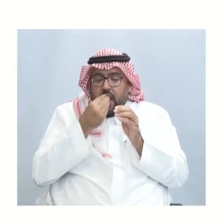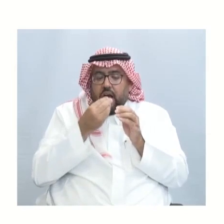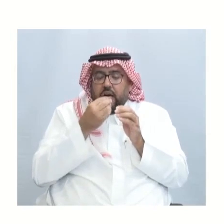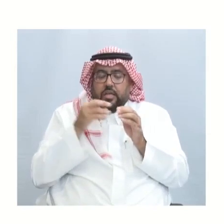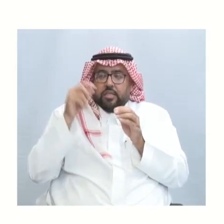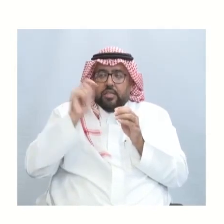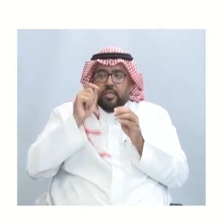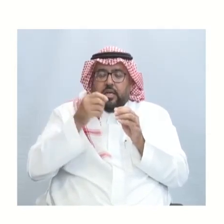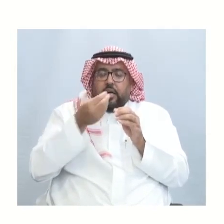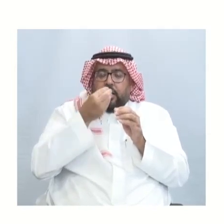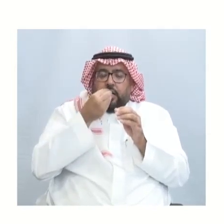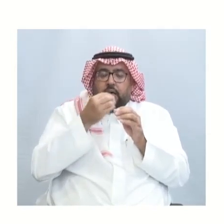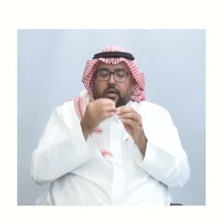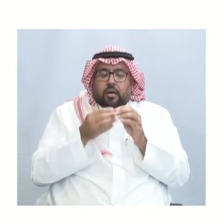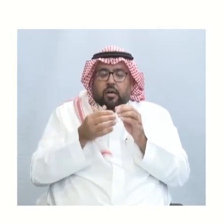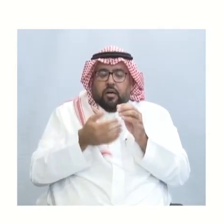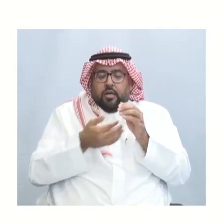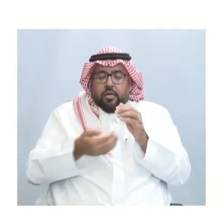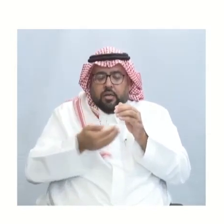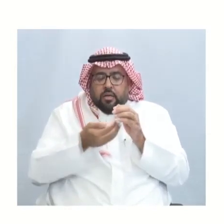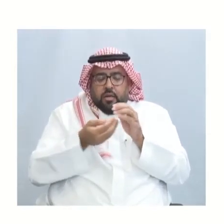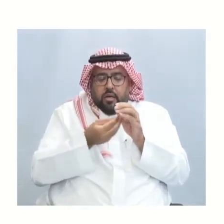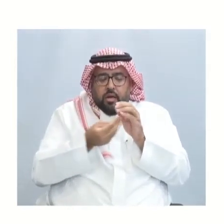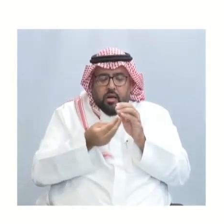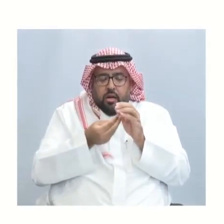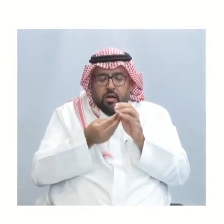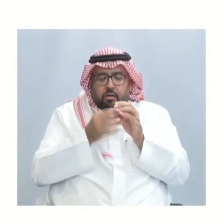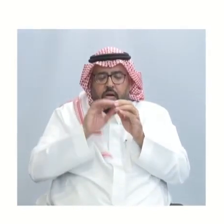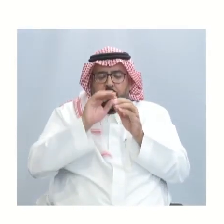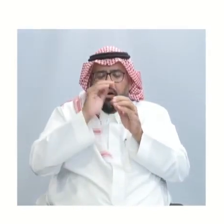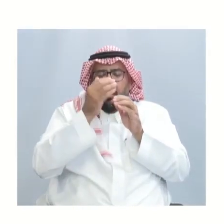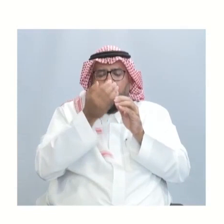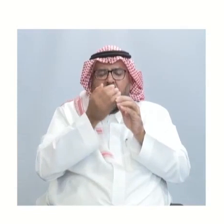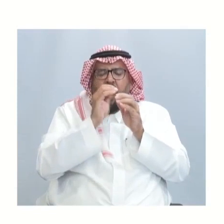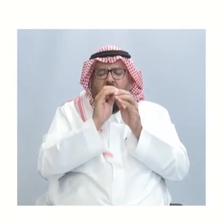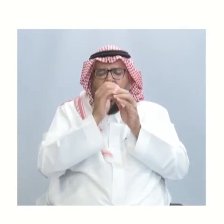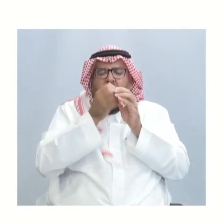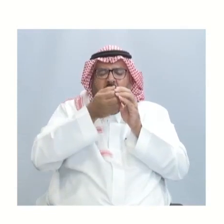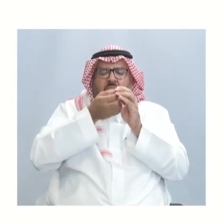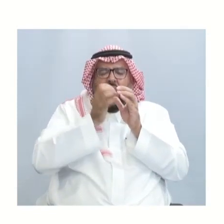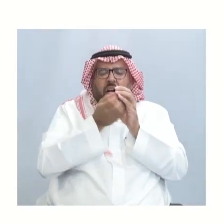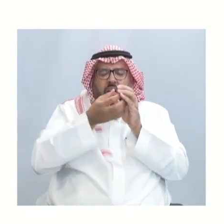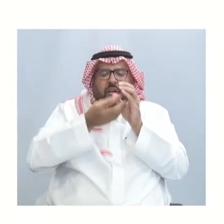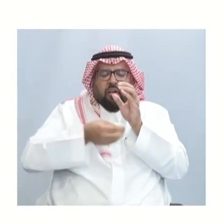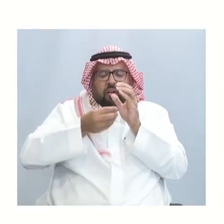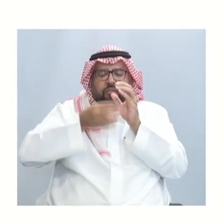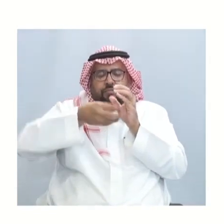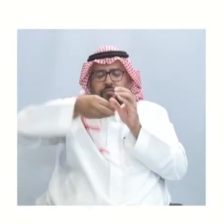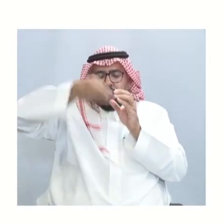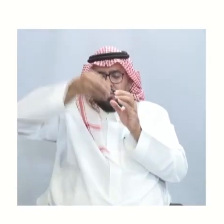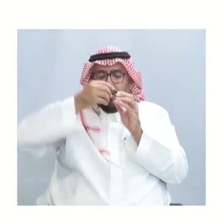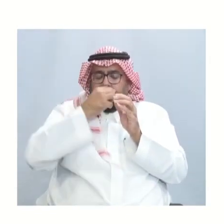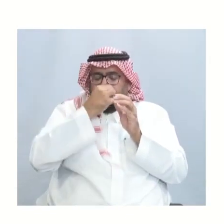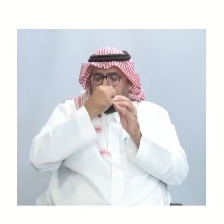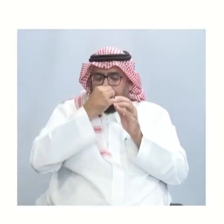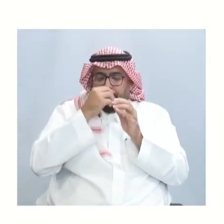الغذاء الذي يستعمله الجنين كيس المنبار التخلص من الفضلات التي ينتجها الجنين